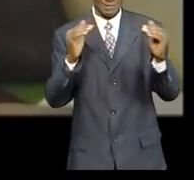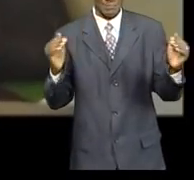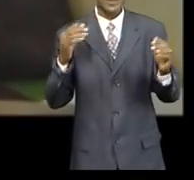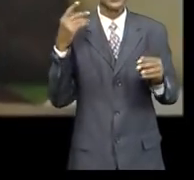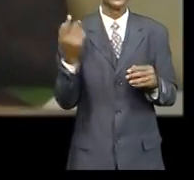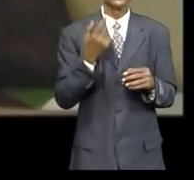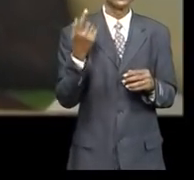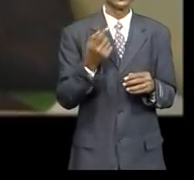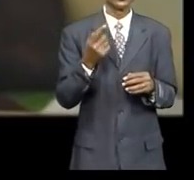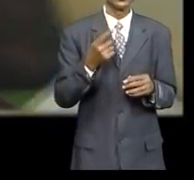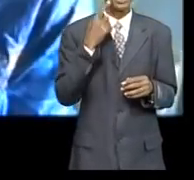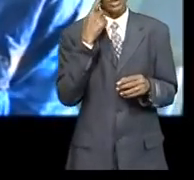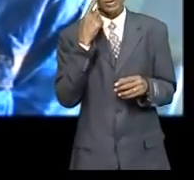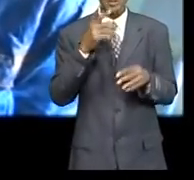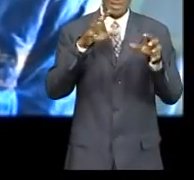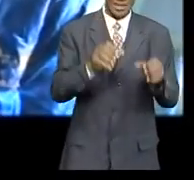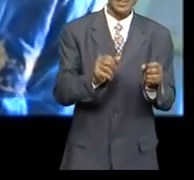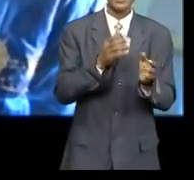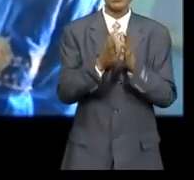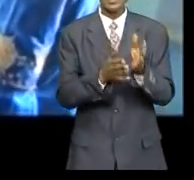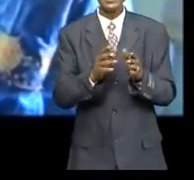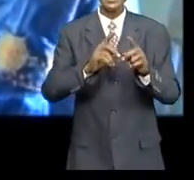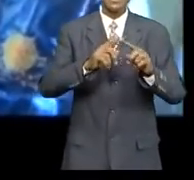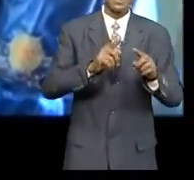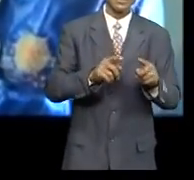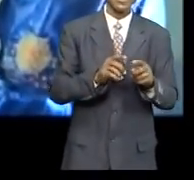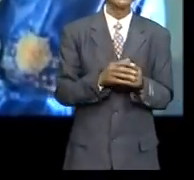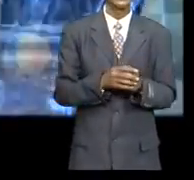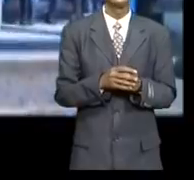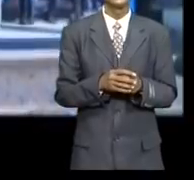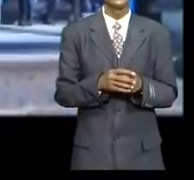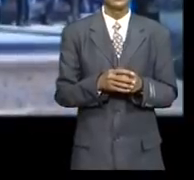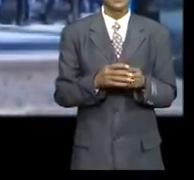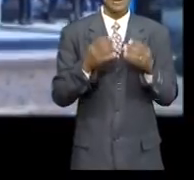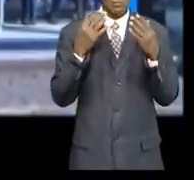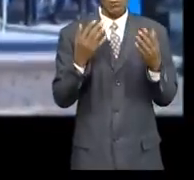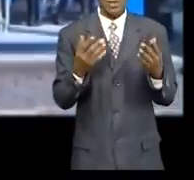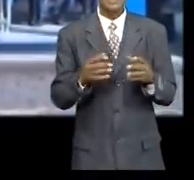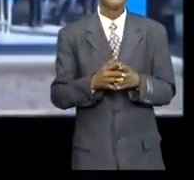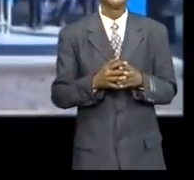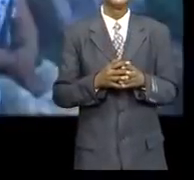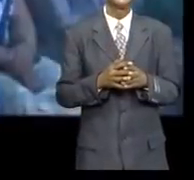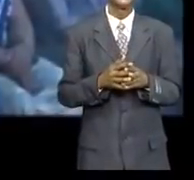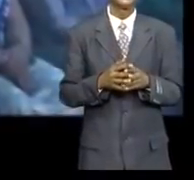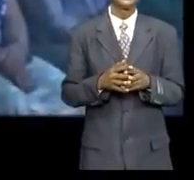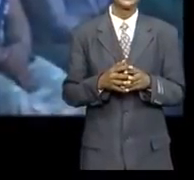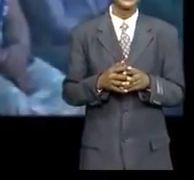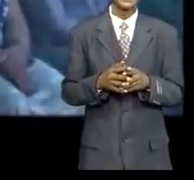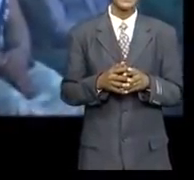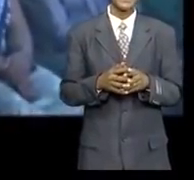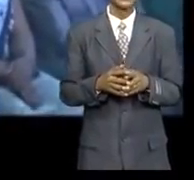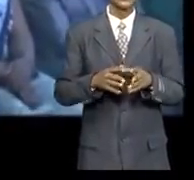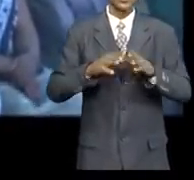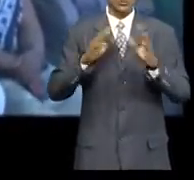trois policiers blessés internés en soins intensifs au centre de référence du camp préfabriqué. Tout est bien qui